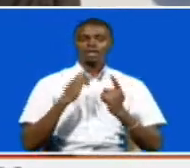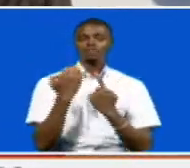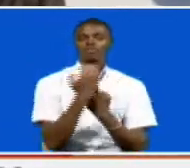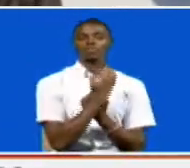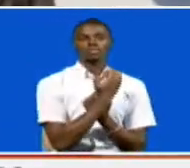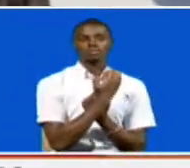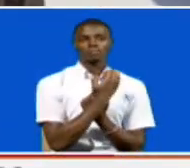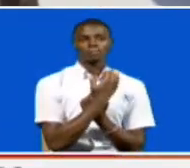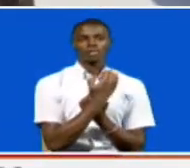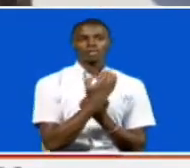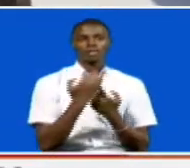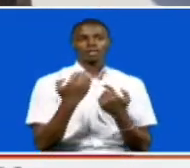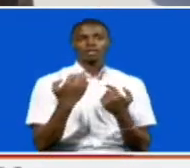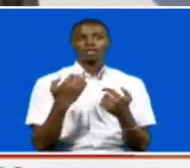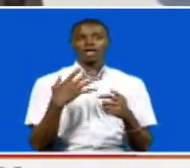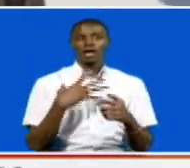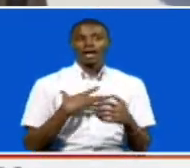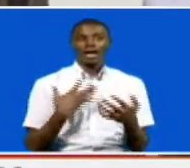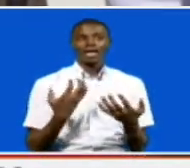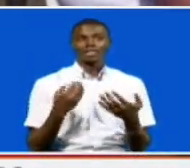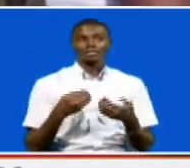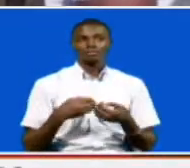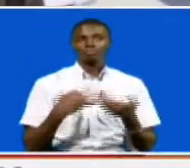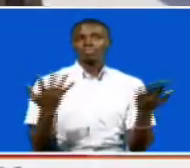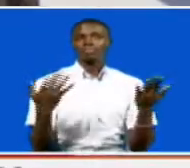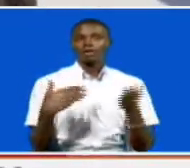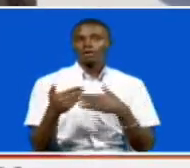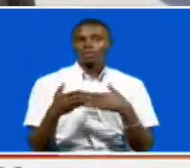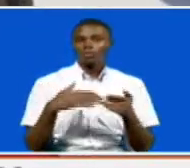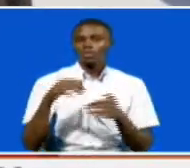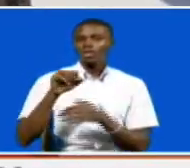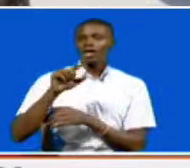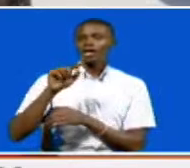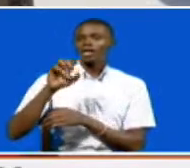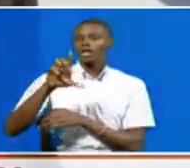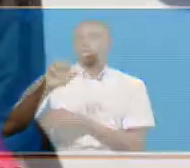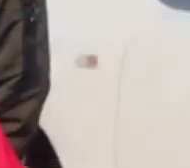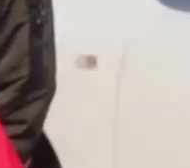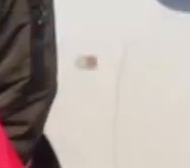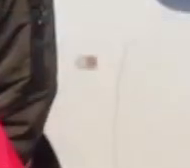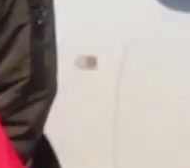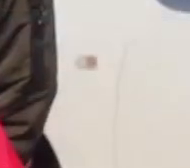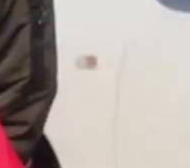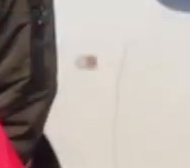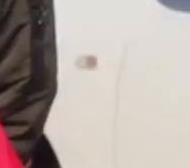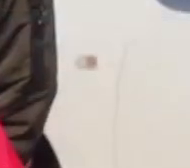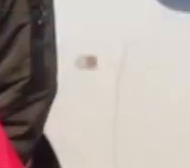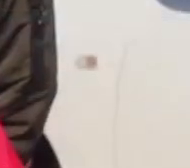muweze kueneza kile mnataka kueneza, whether sports, business, anything.